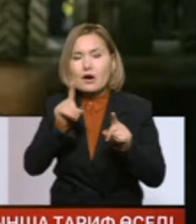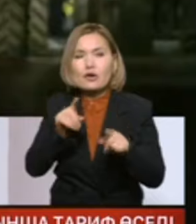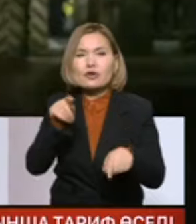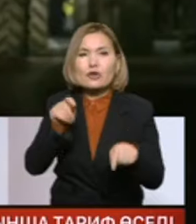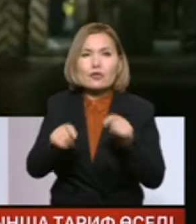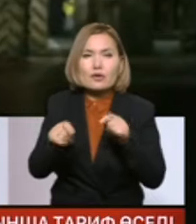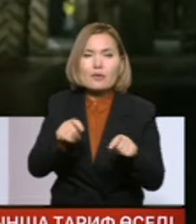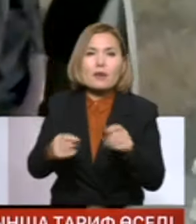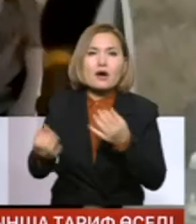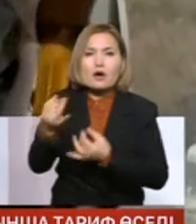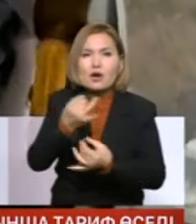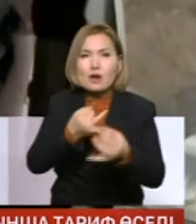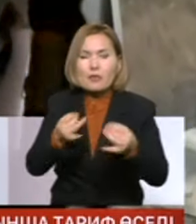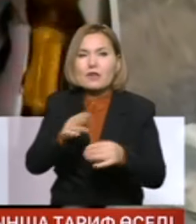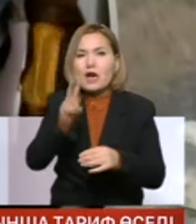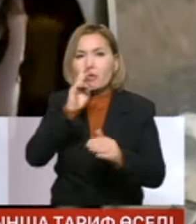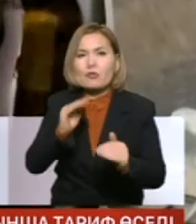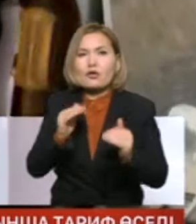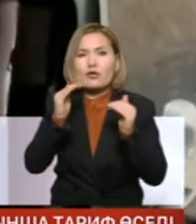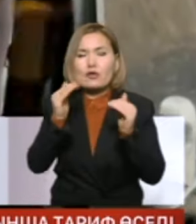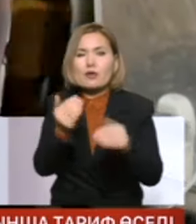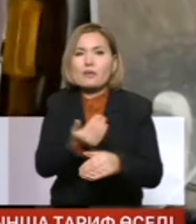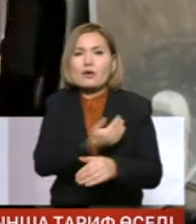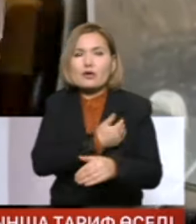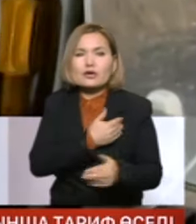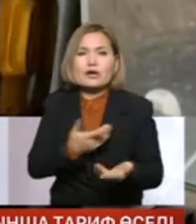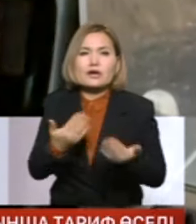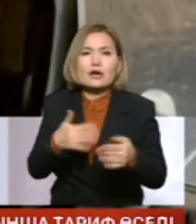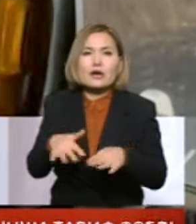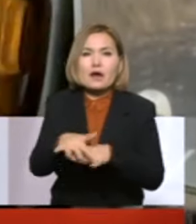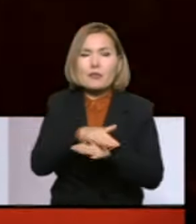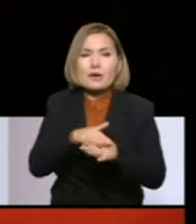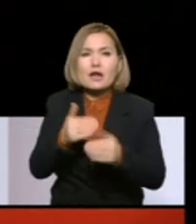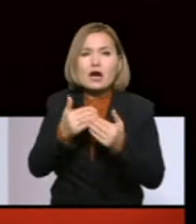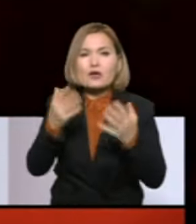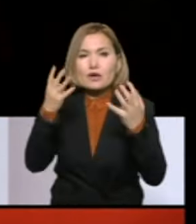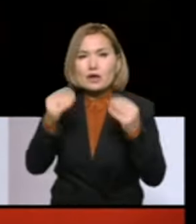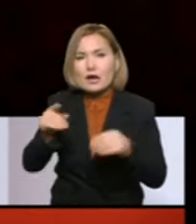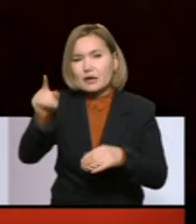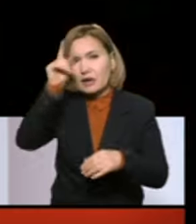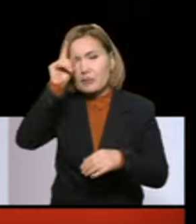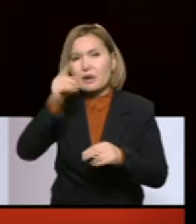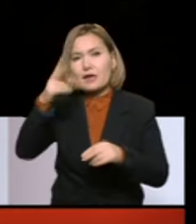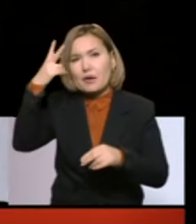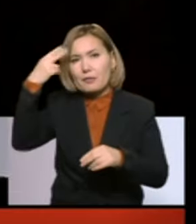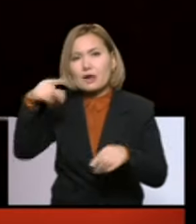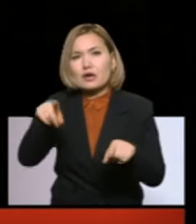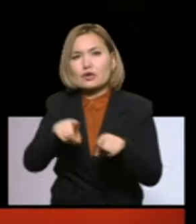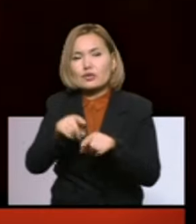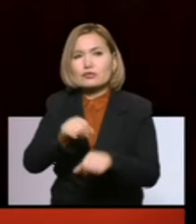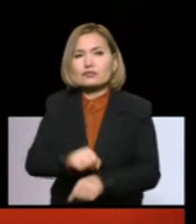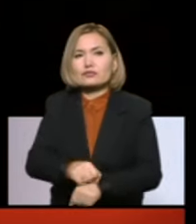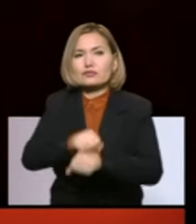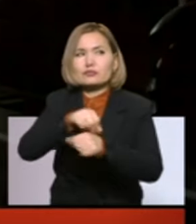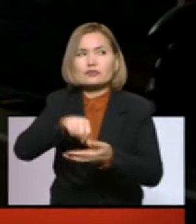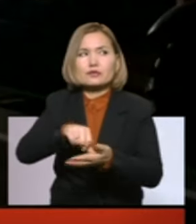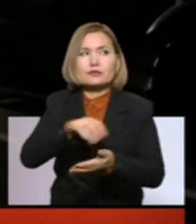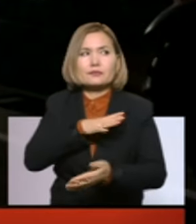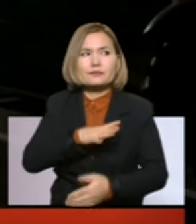қаралғанын талап етіп жатыр. Атап өтерлігі, мұндай наразылық акциялары соңғы күндері Германия мен Бельгияда да өтті.